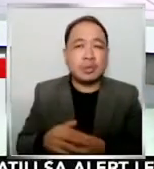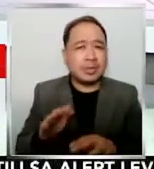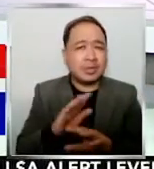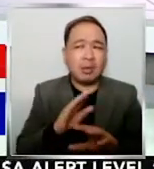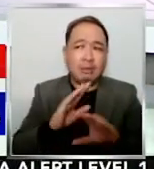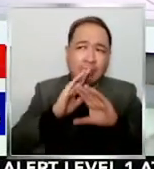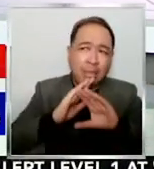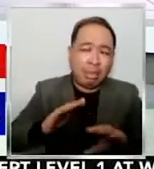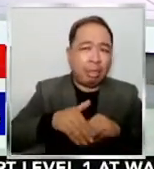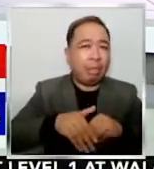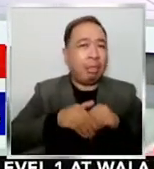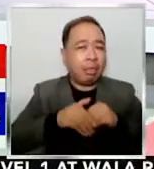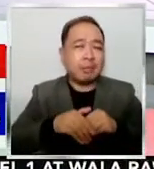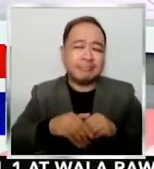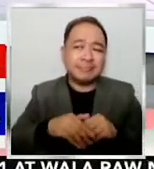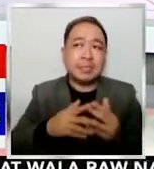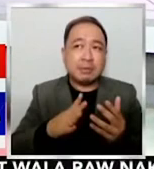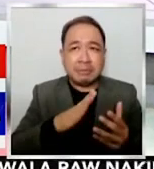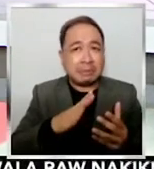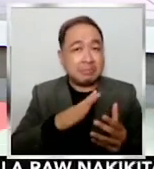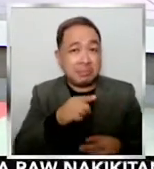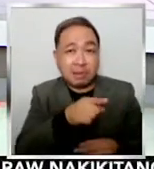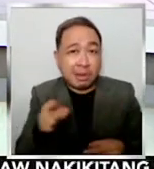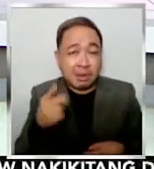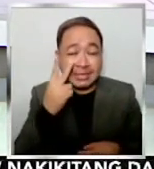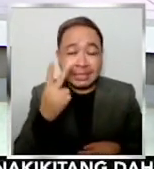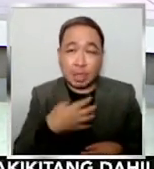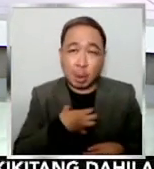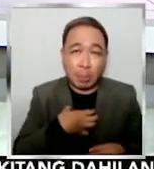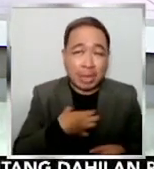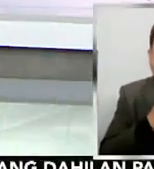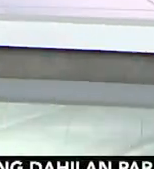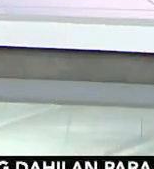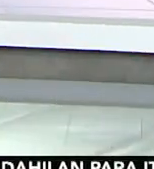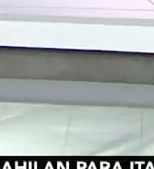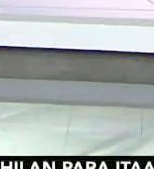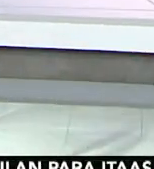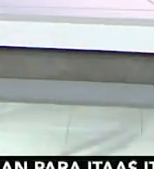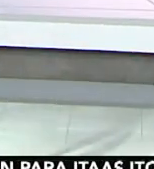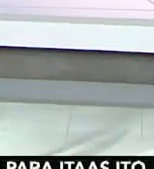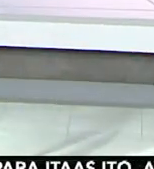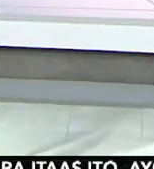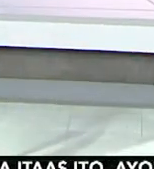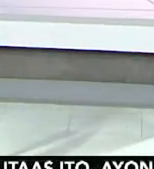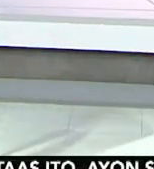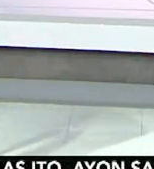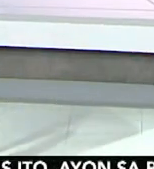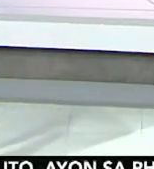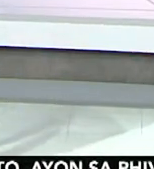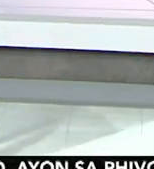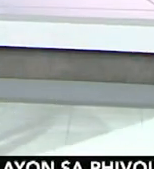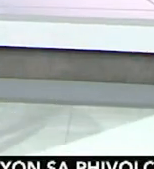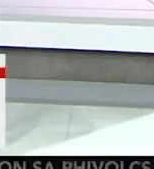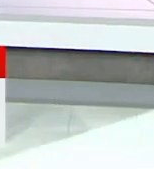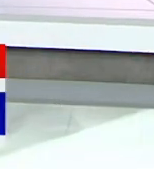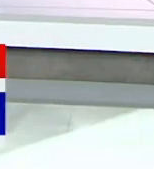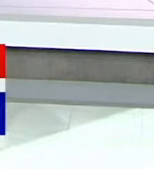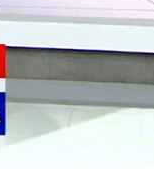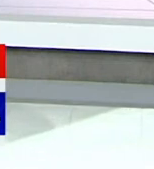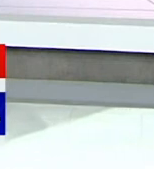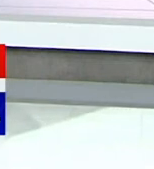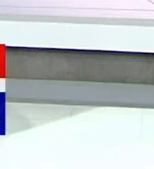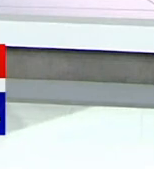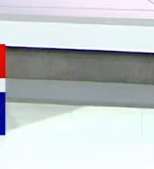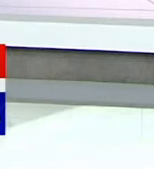magdalawang isip. Kung meron kayong puna o reklamo, mga panawagan na kailangan ng agarang tugon, paalam nyo sa sumbungan ng